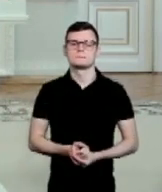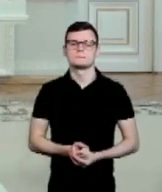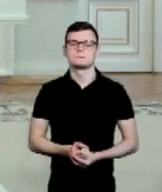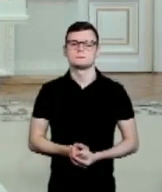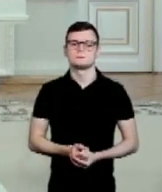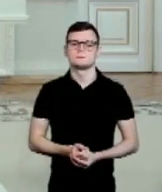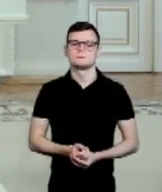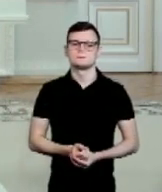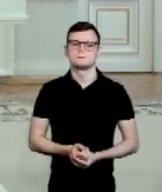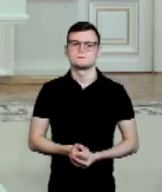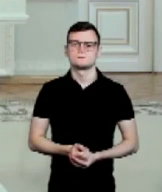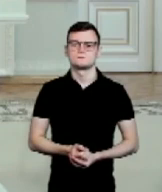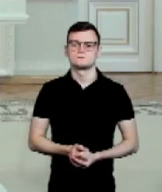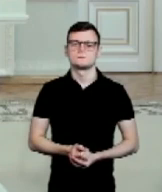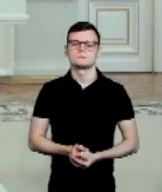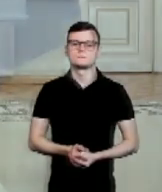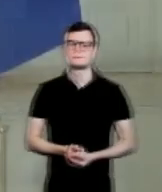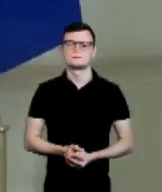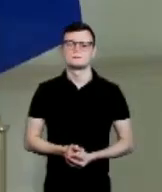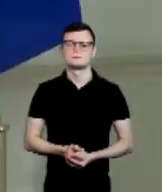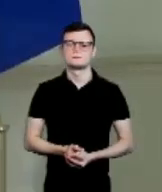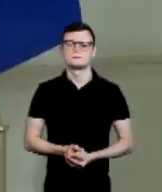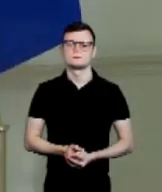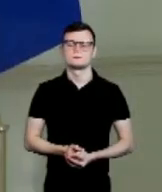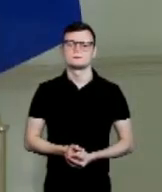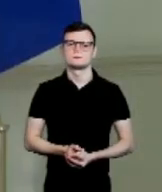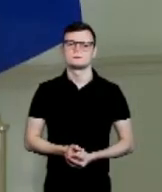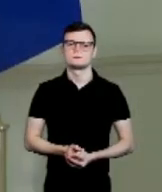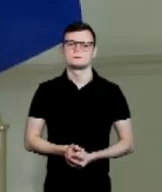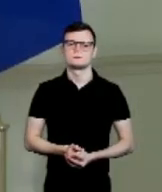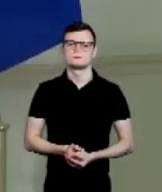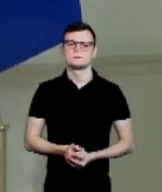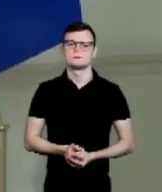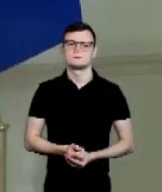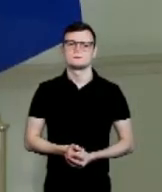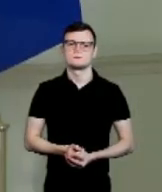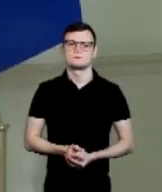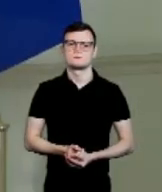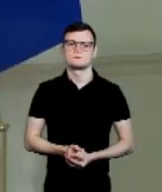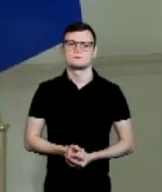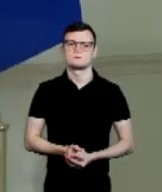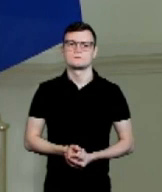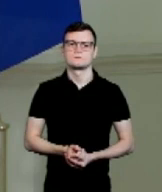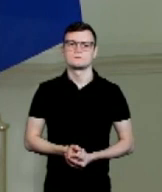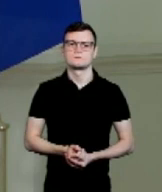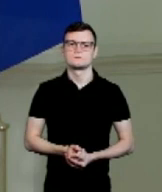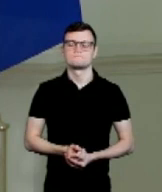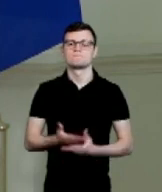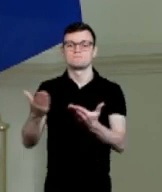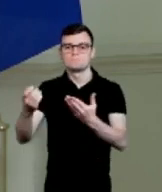Your Excellency, Mr. President. Ekscelencija prezidentė,